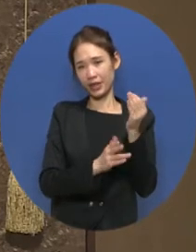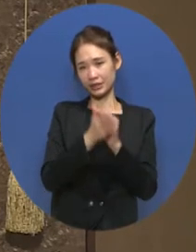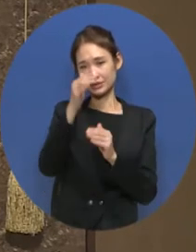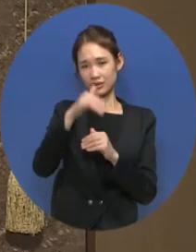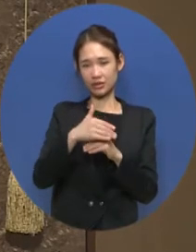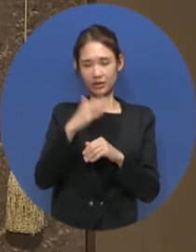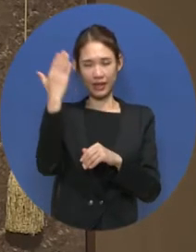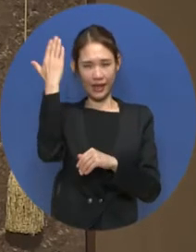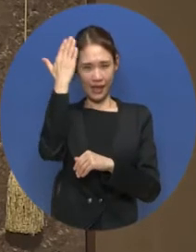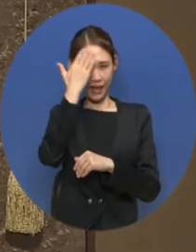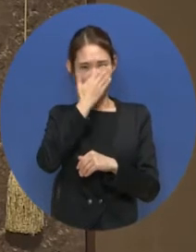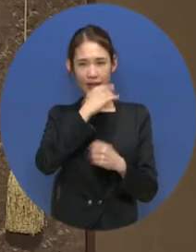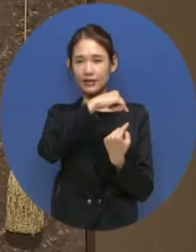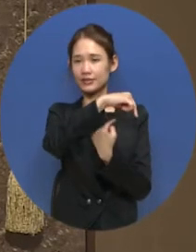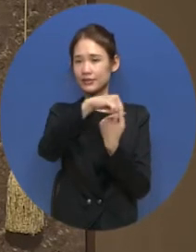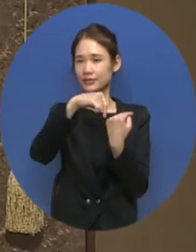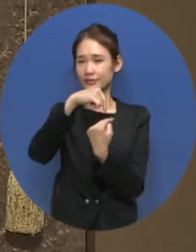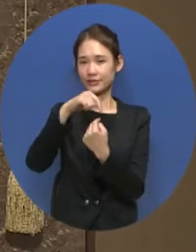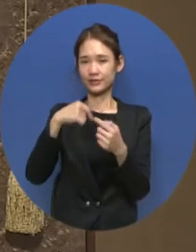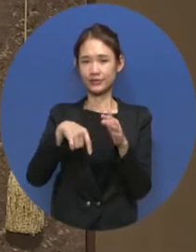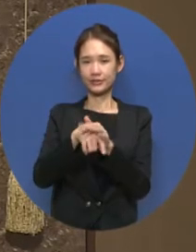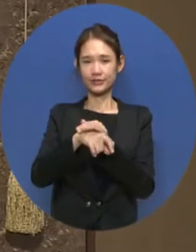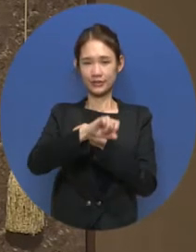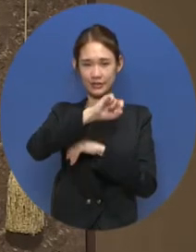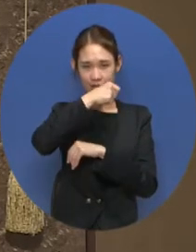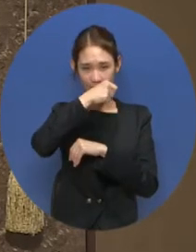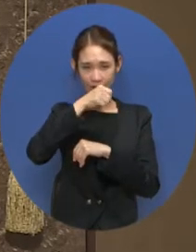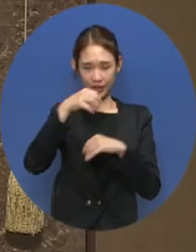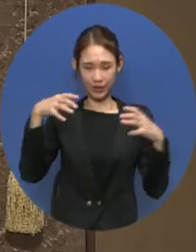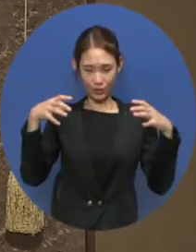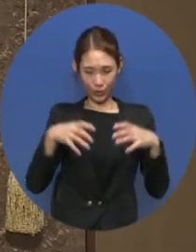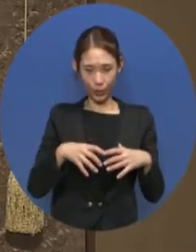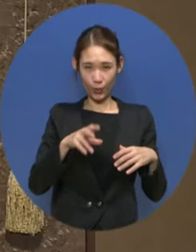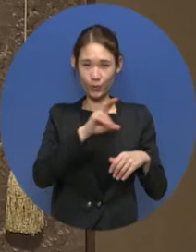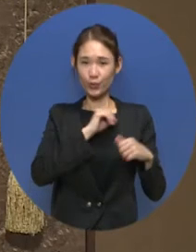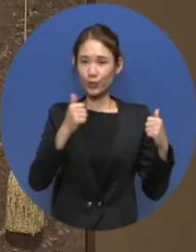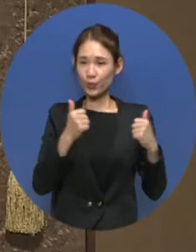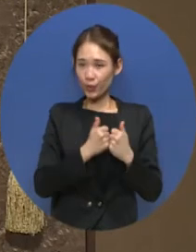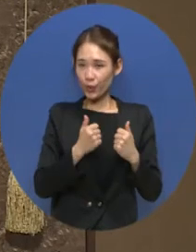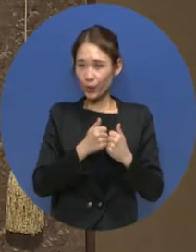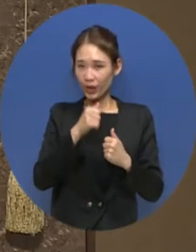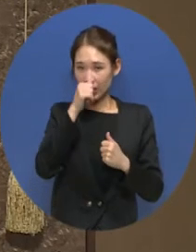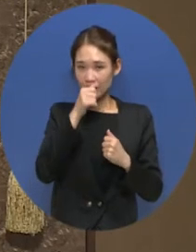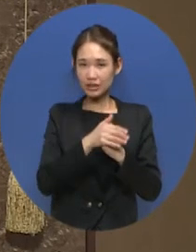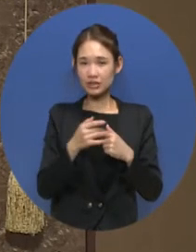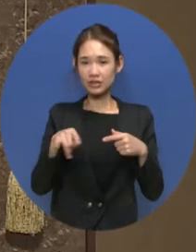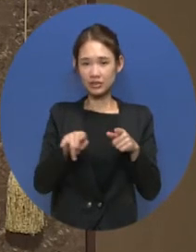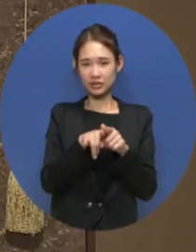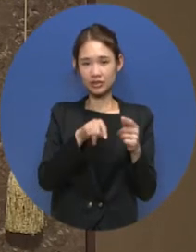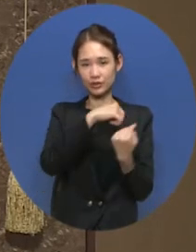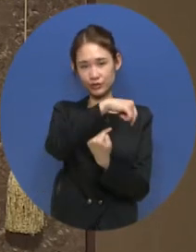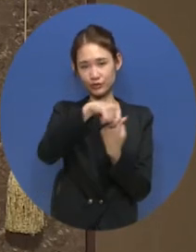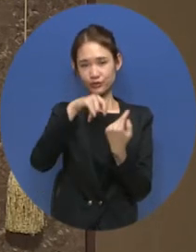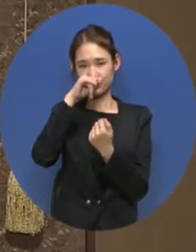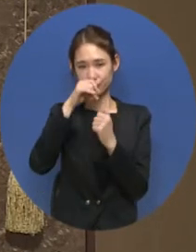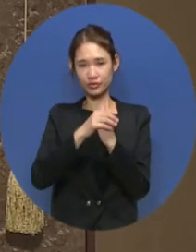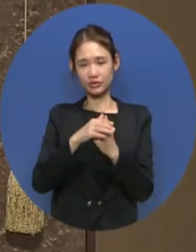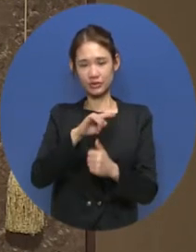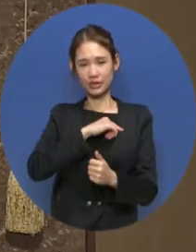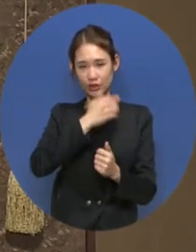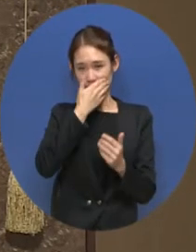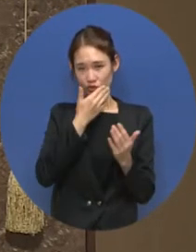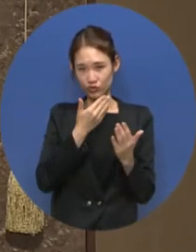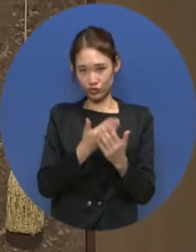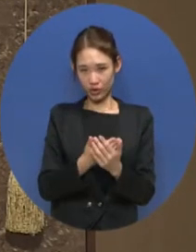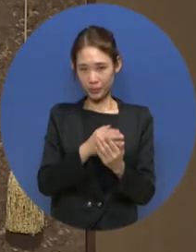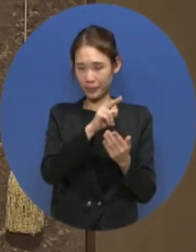투명하게 운영할 수 있도록 뭐 애결산 소유원의 운영도 하고 있고 그다음에 공동 해결 관리 뭐 이런 부분들을 하고 있습니다. 이제 가장